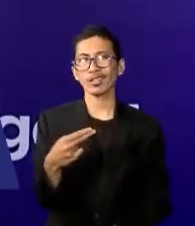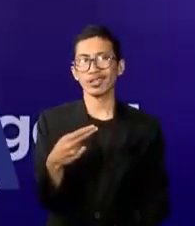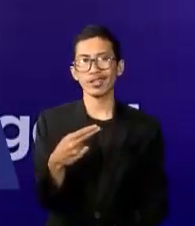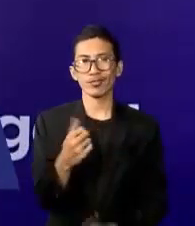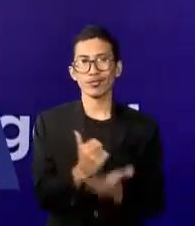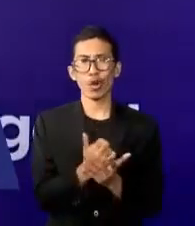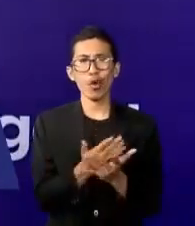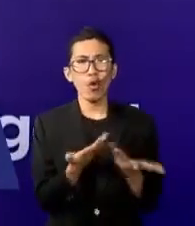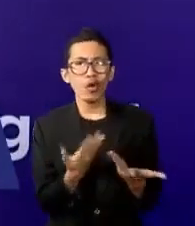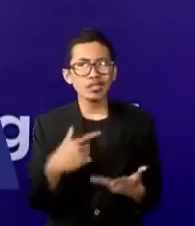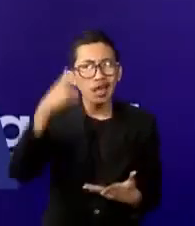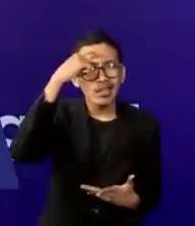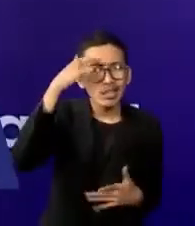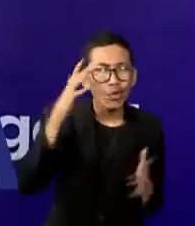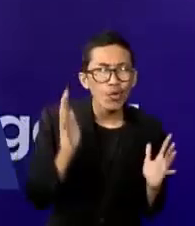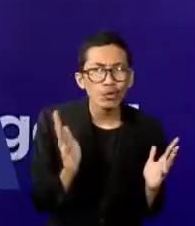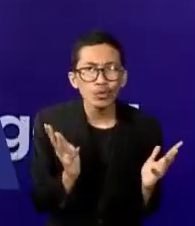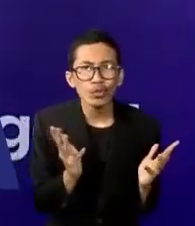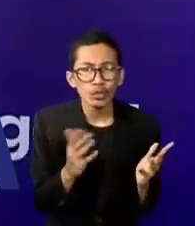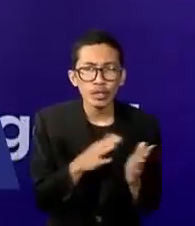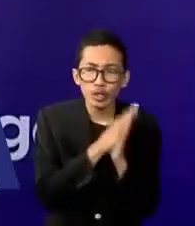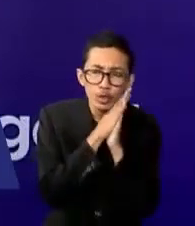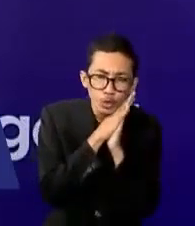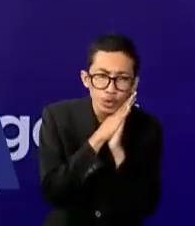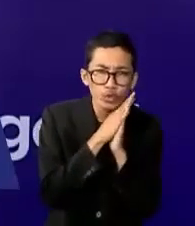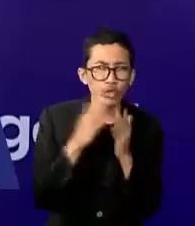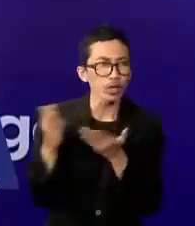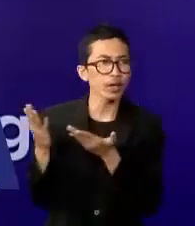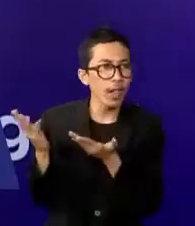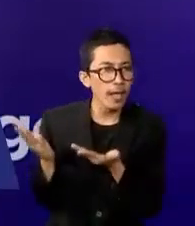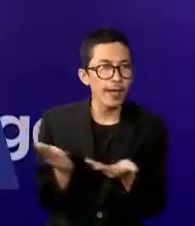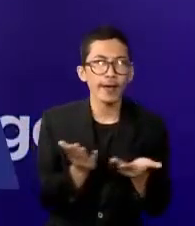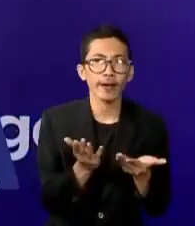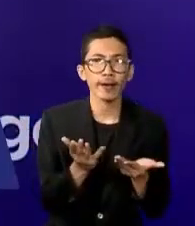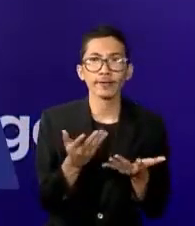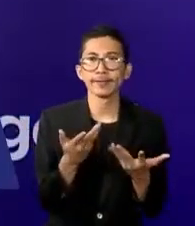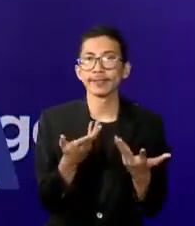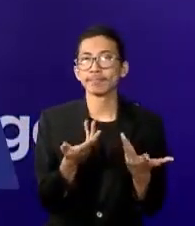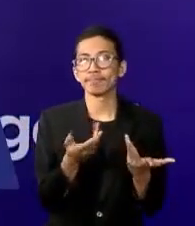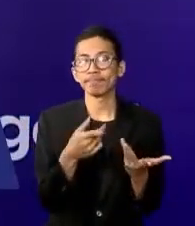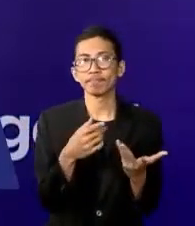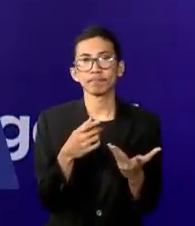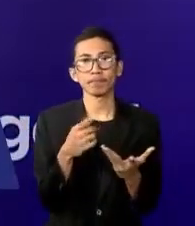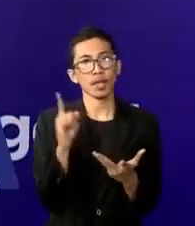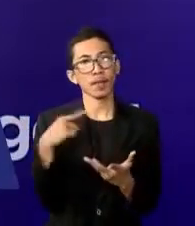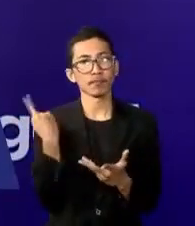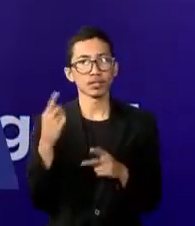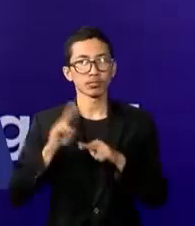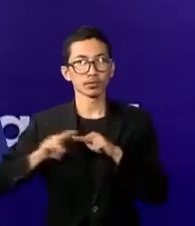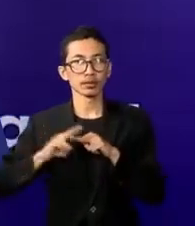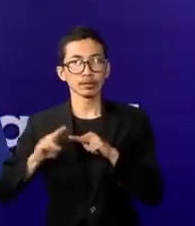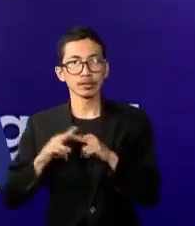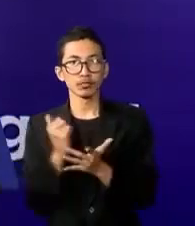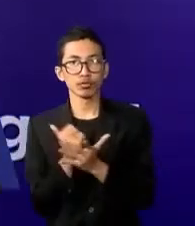anakemaskan gitu sakit apapun tidur semua dilayani kayak gitu jadi untuk ini sebisa mungkin kami dari rehabilitasi